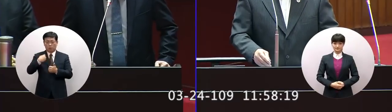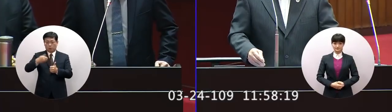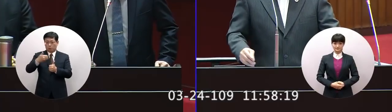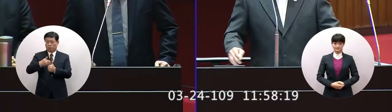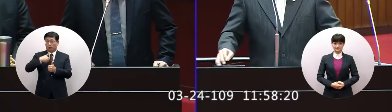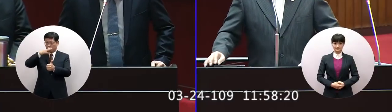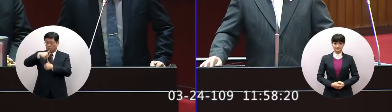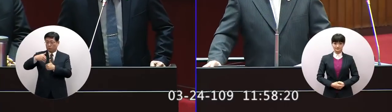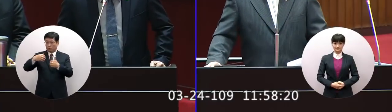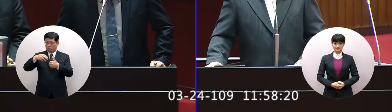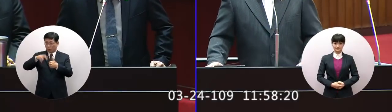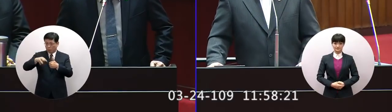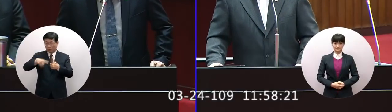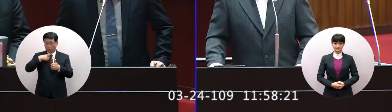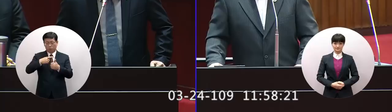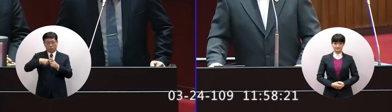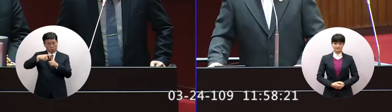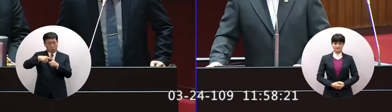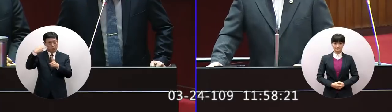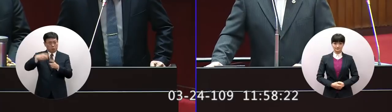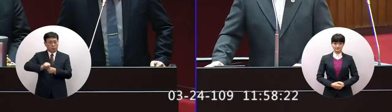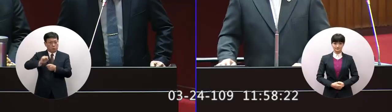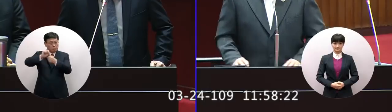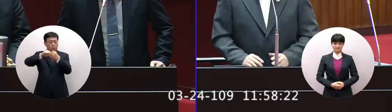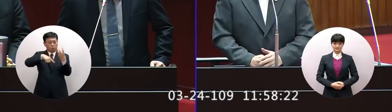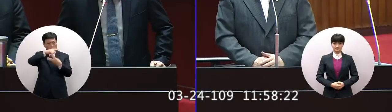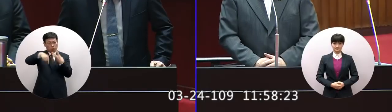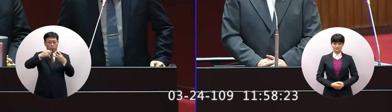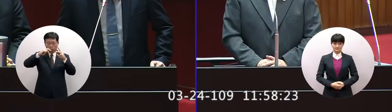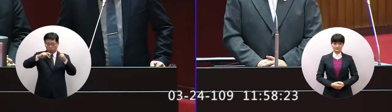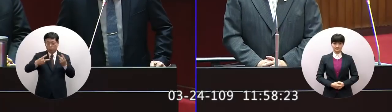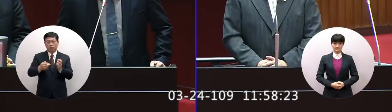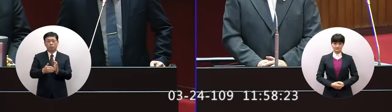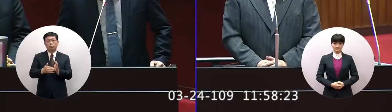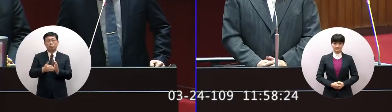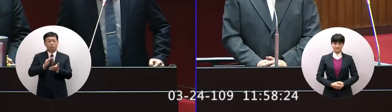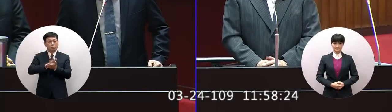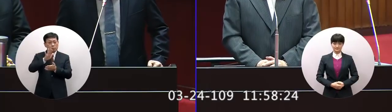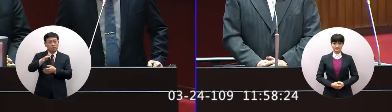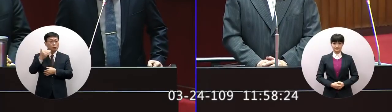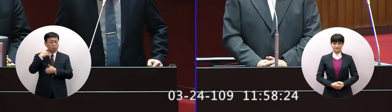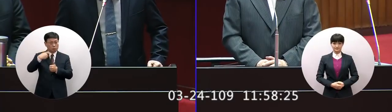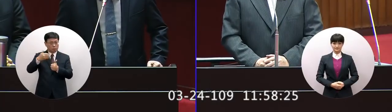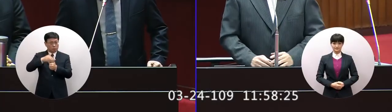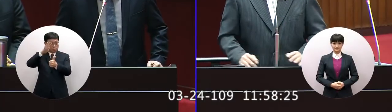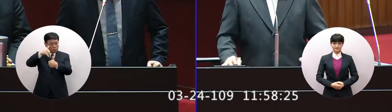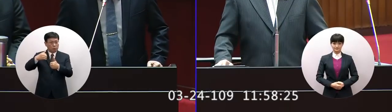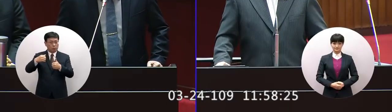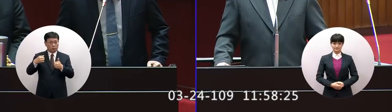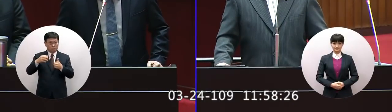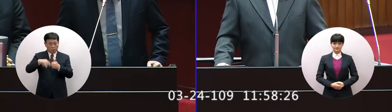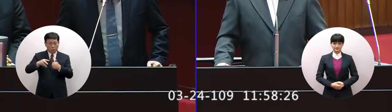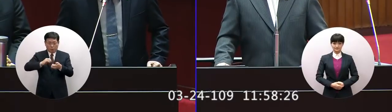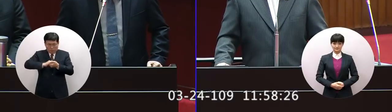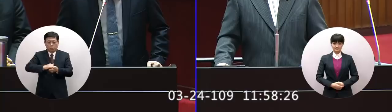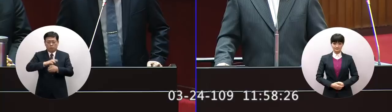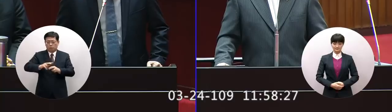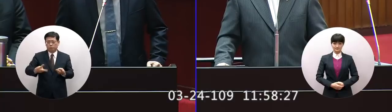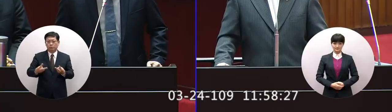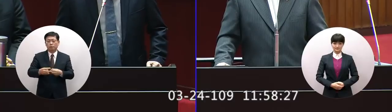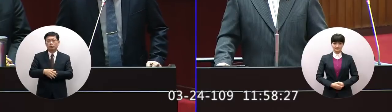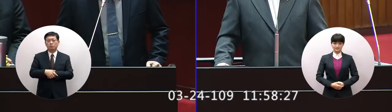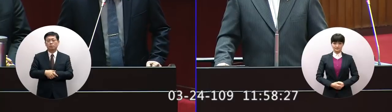强度，这三个面向我们已经做了一个检讨跟评估，未来的教招的方式会做一定程度的修